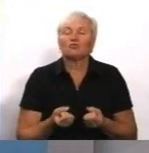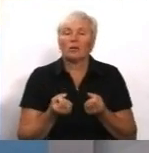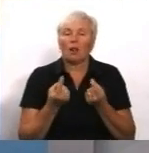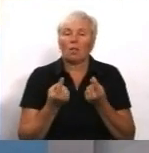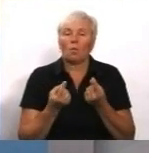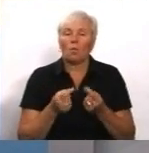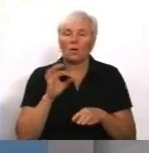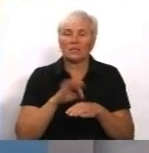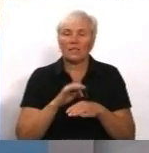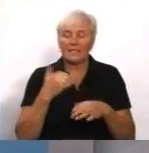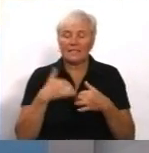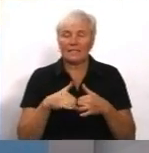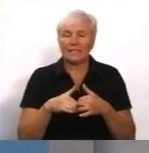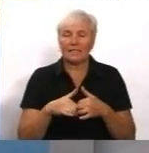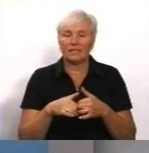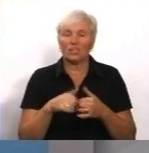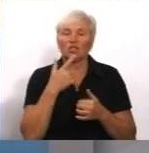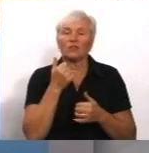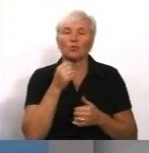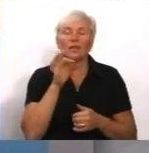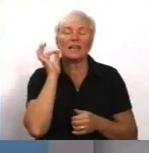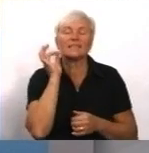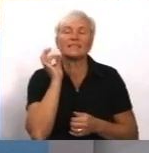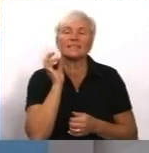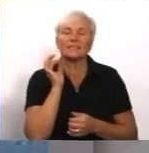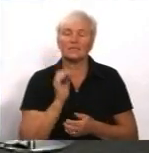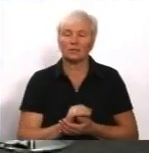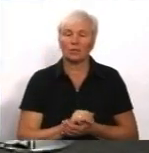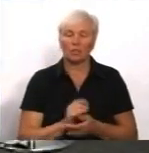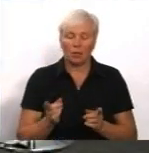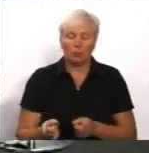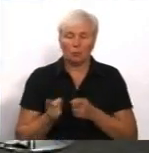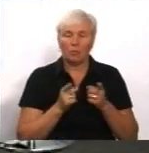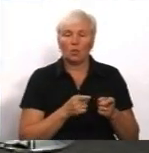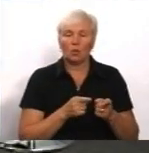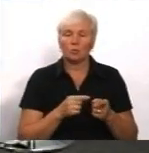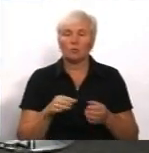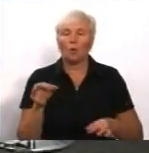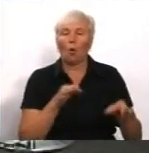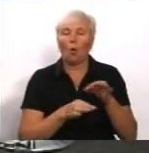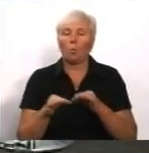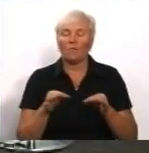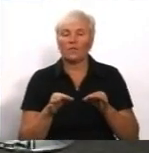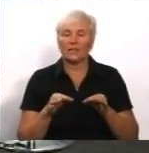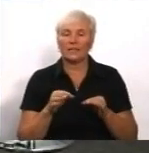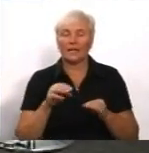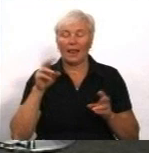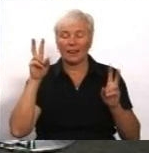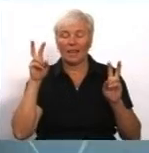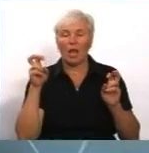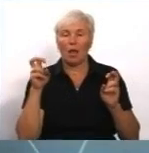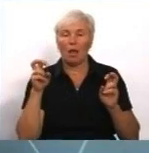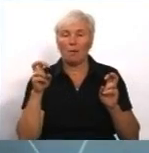захворювання серед червоної лисиці, не само лисиця, захворювання. Переходимо зараз до обговорення топ-теми випуску. Власне,